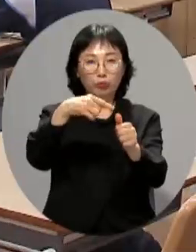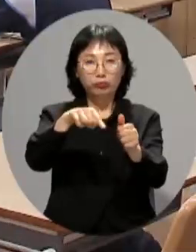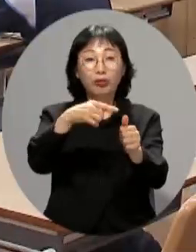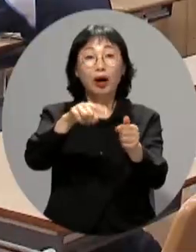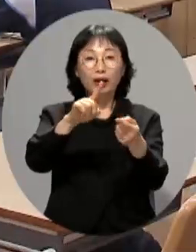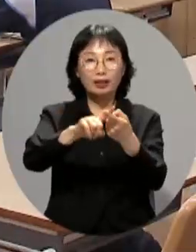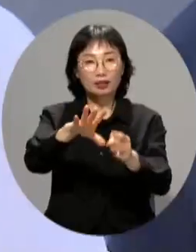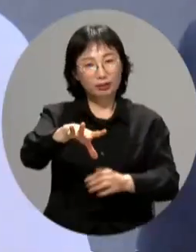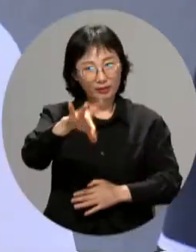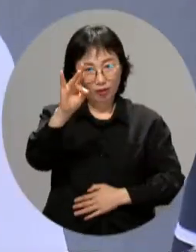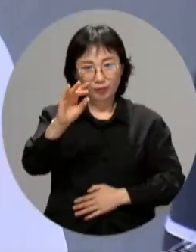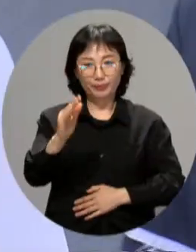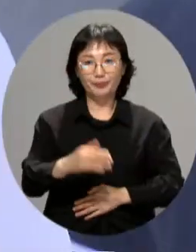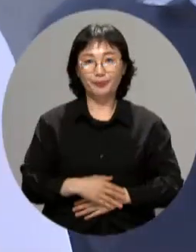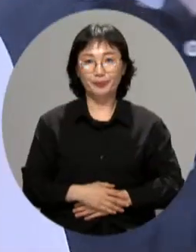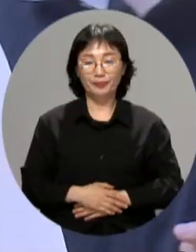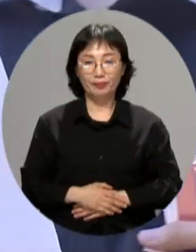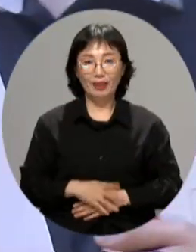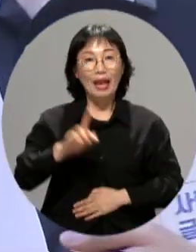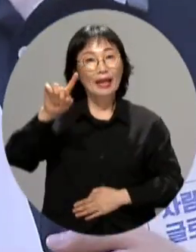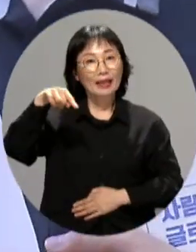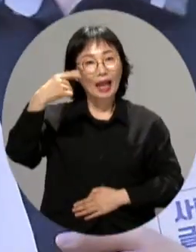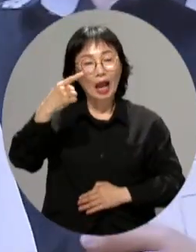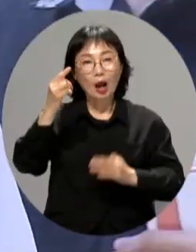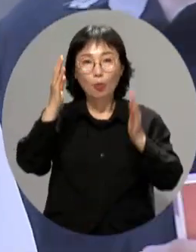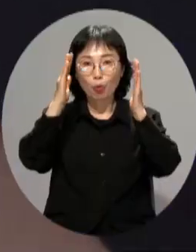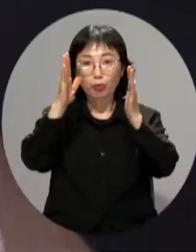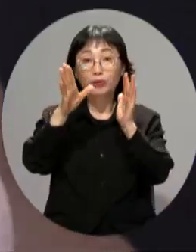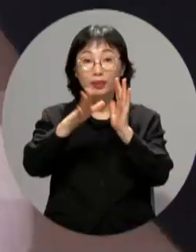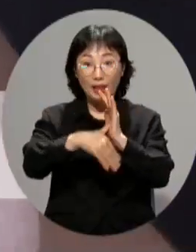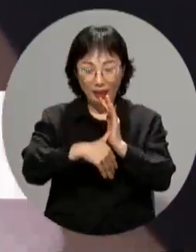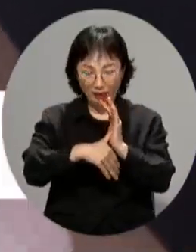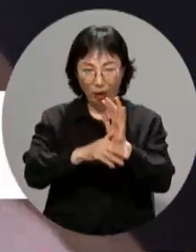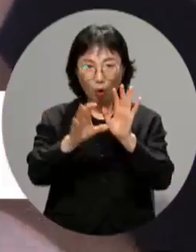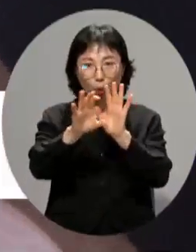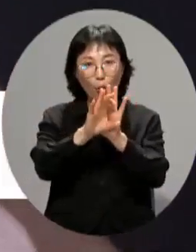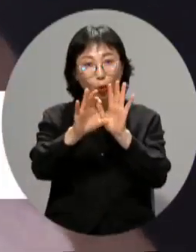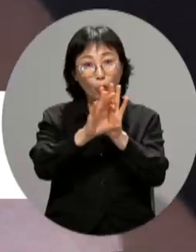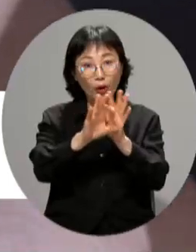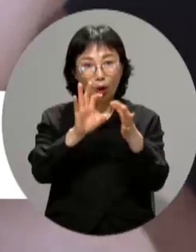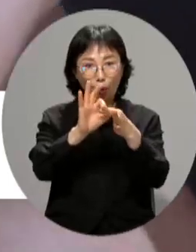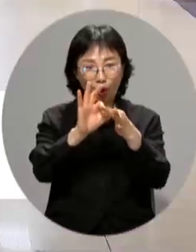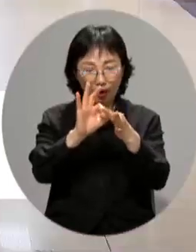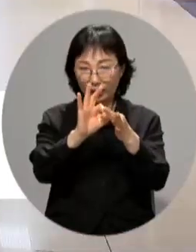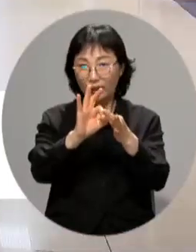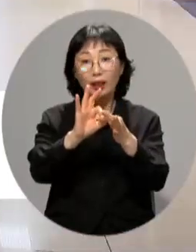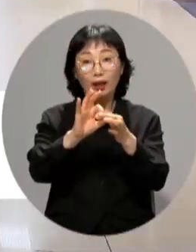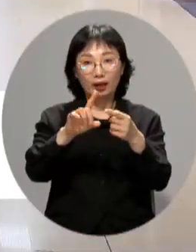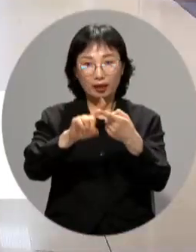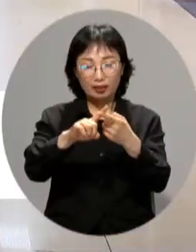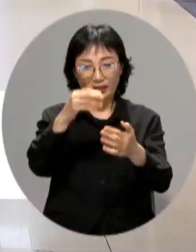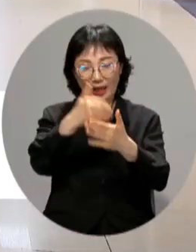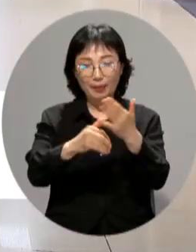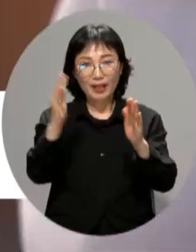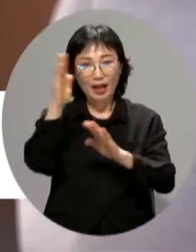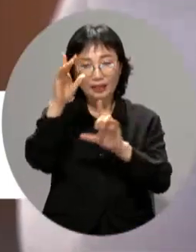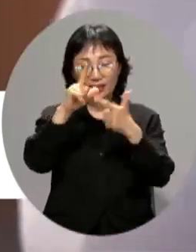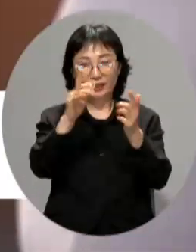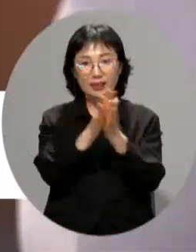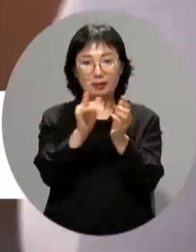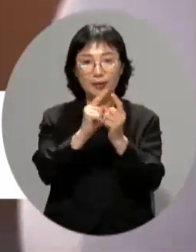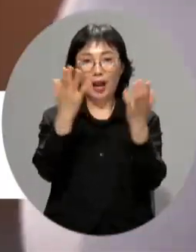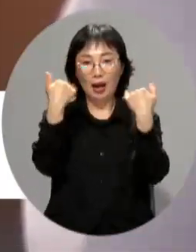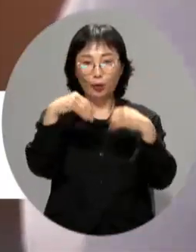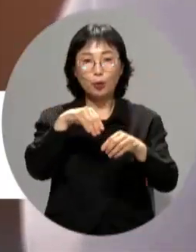학기가 처음이었습니다. 다음 학기에도 코로나 감염 학생을 제외한 나머지는 직접 등교를 해야 한다는 게